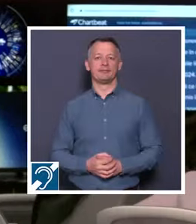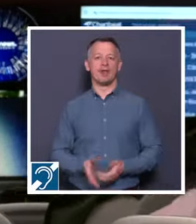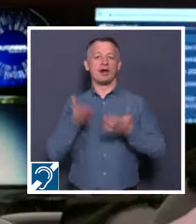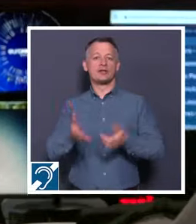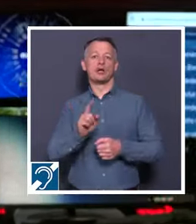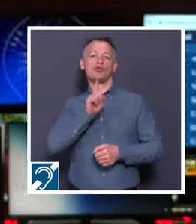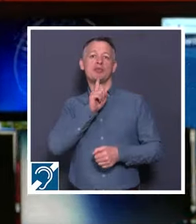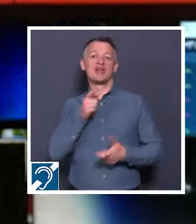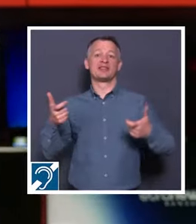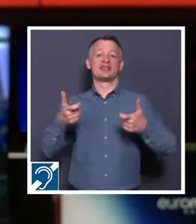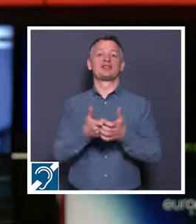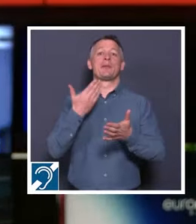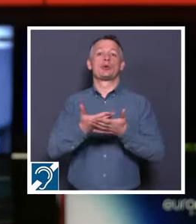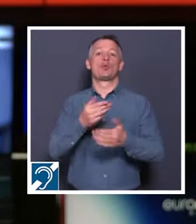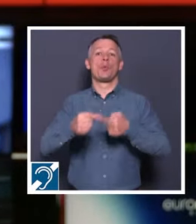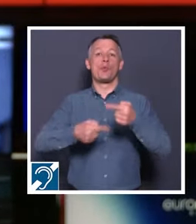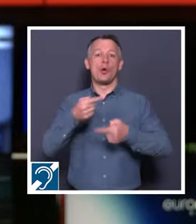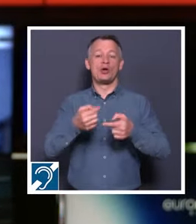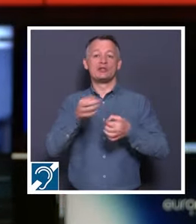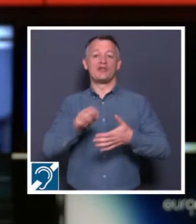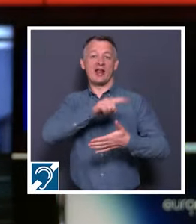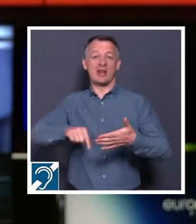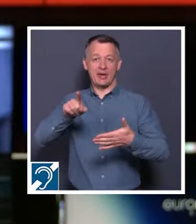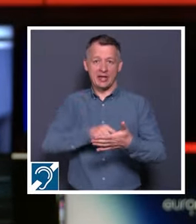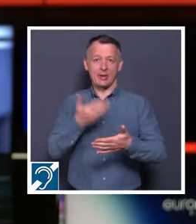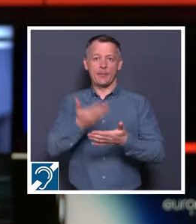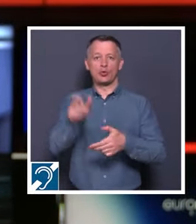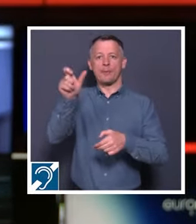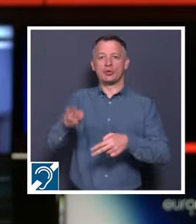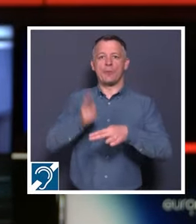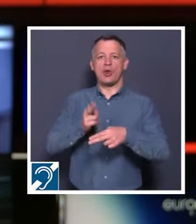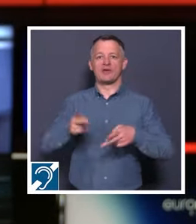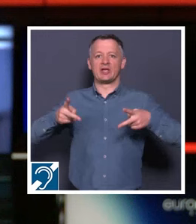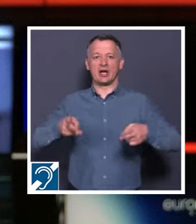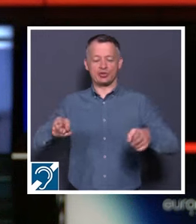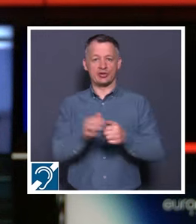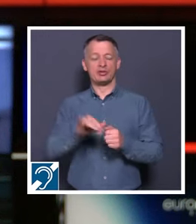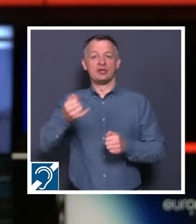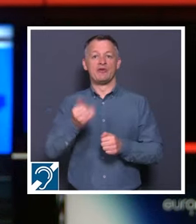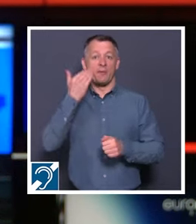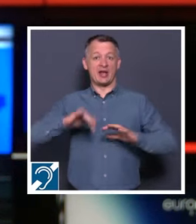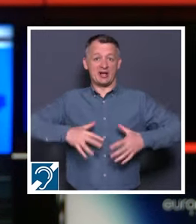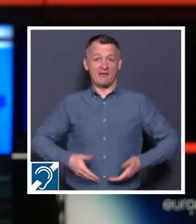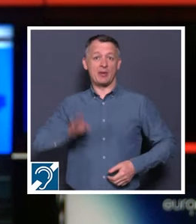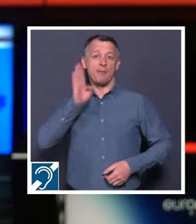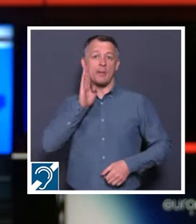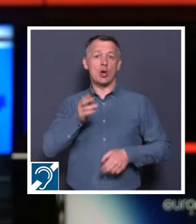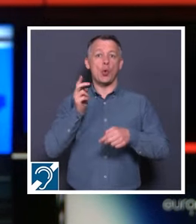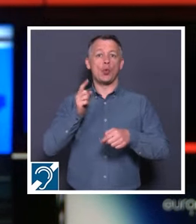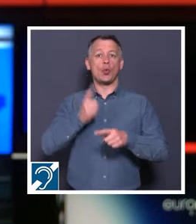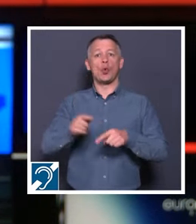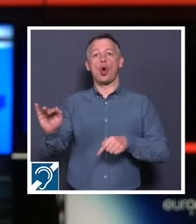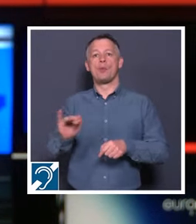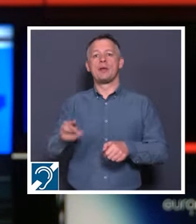Așa numita taxă pe boală va fi eliminată doar în cazul pacienților oncologici, al femeilor gravide, mamelor cu copii bolnavi și